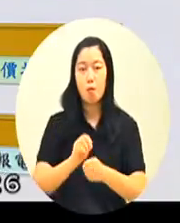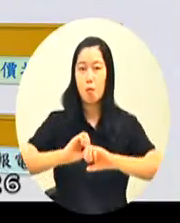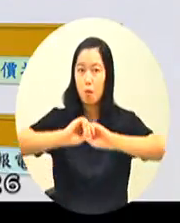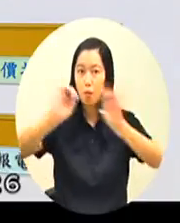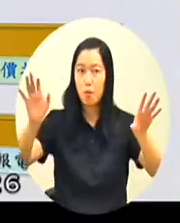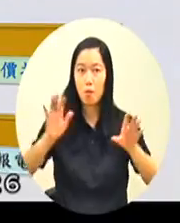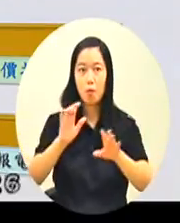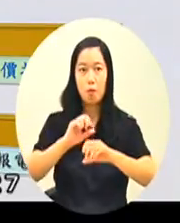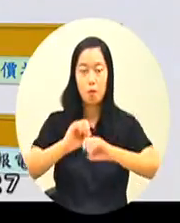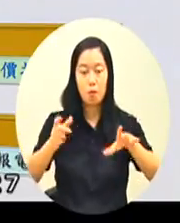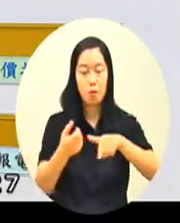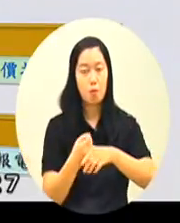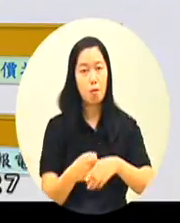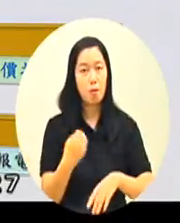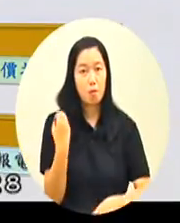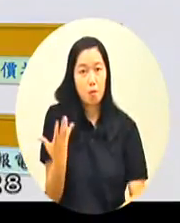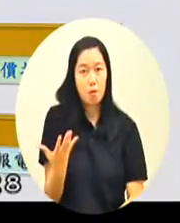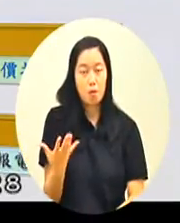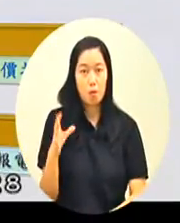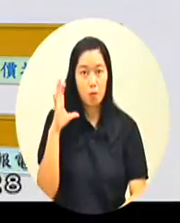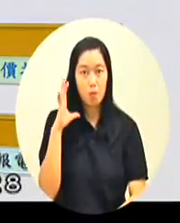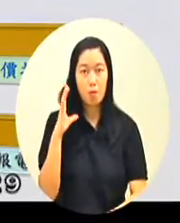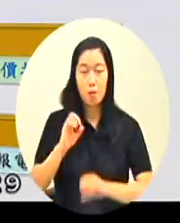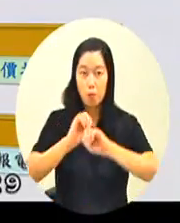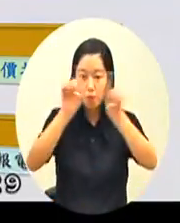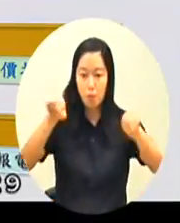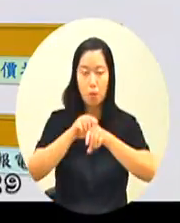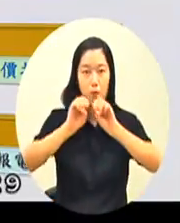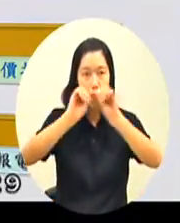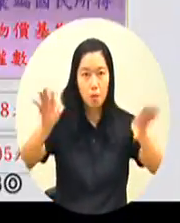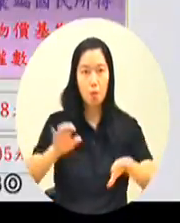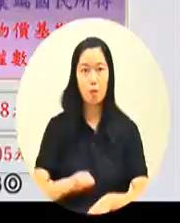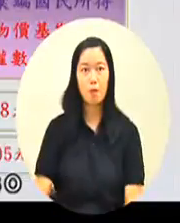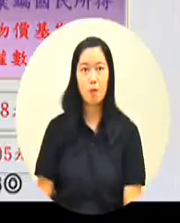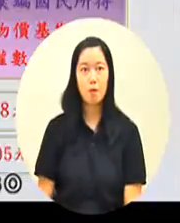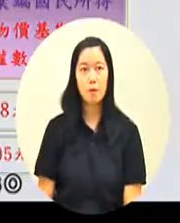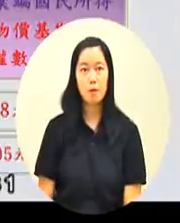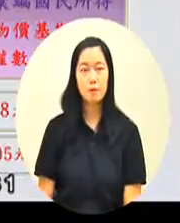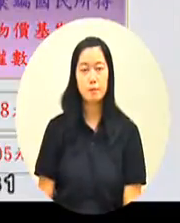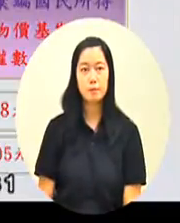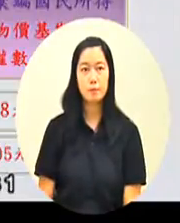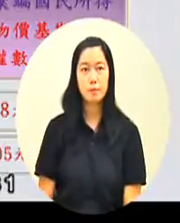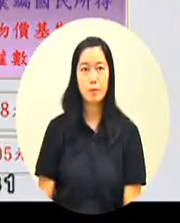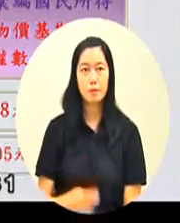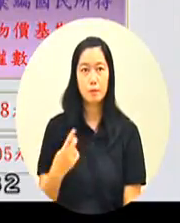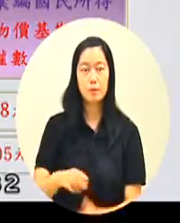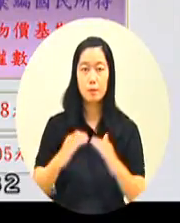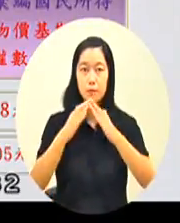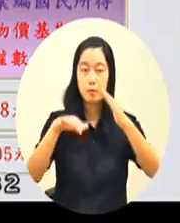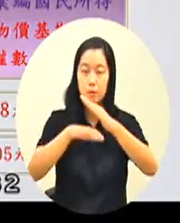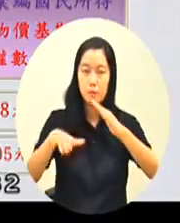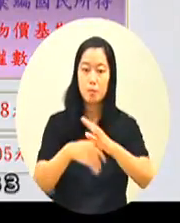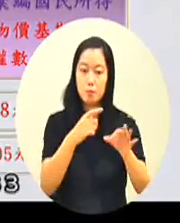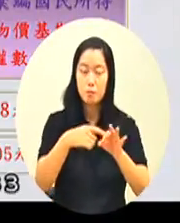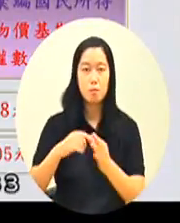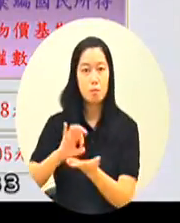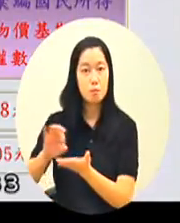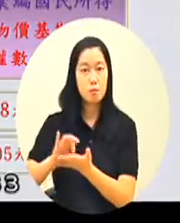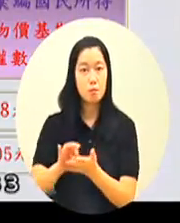也按月编制高雄市物价统计月报。在家庭收支调查的部分，